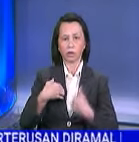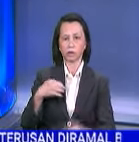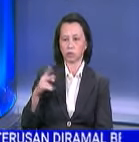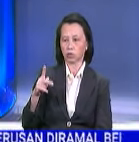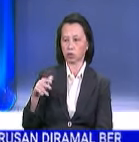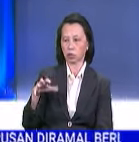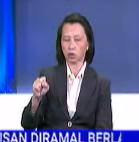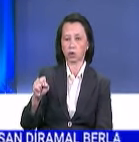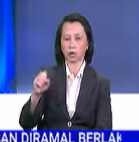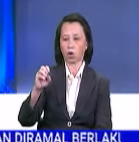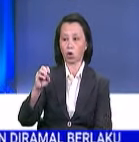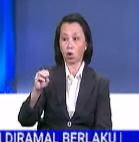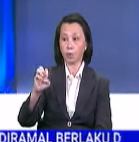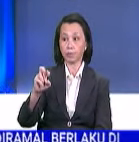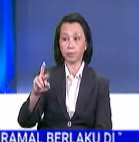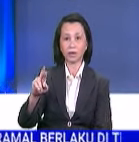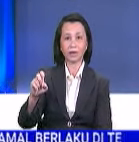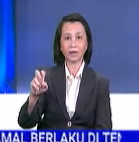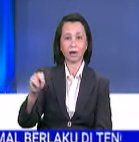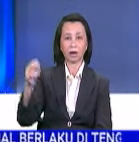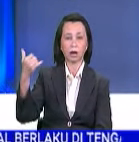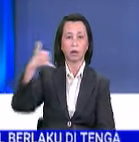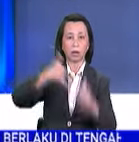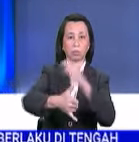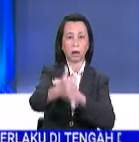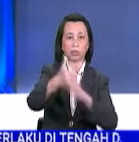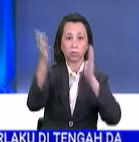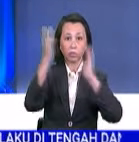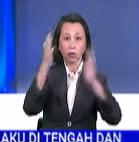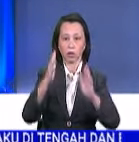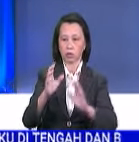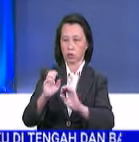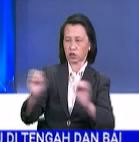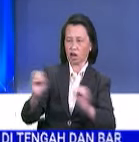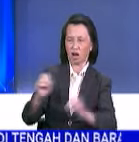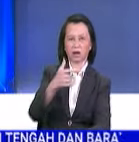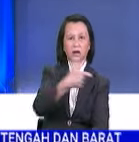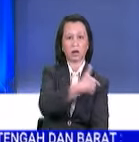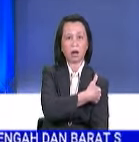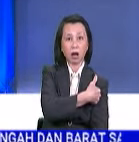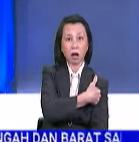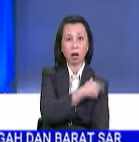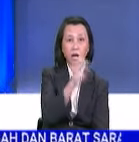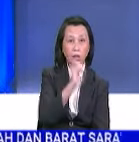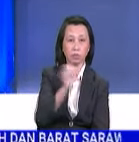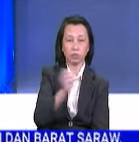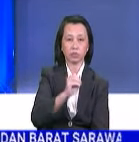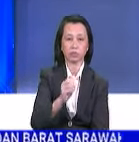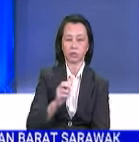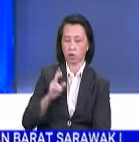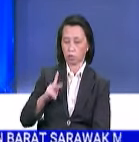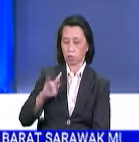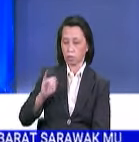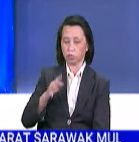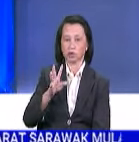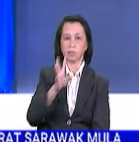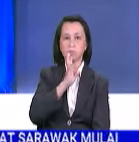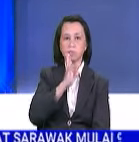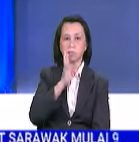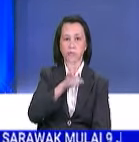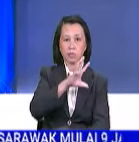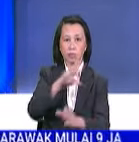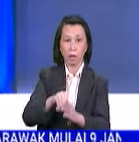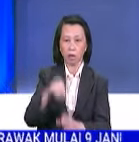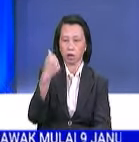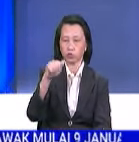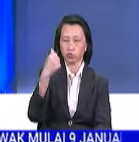yang masuk ke Malaysia didapati tidak mempunyai rekod vaksinasi COVID-19. Khairi berkata ia membabitkan